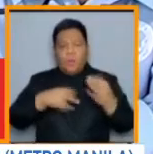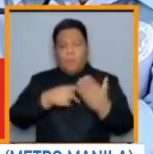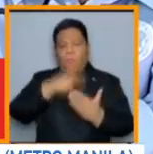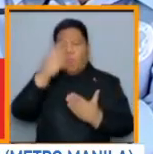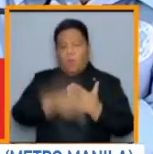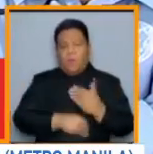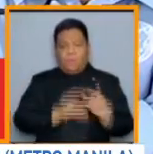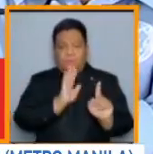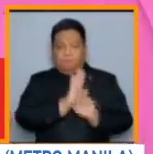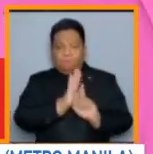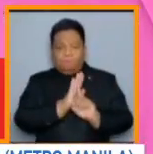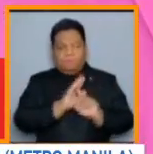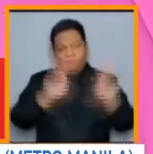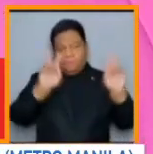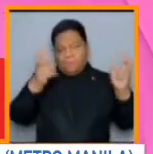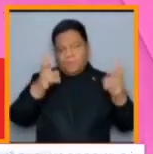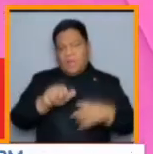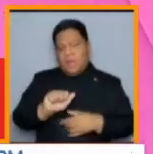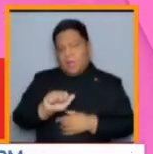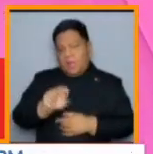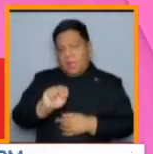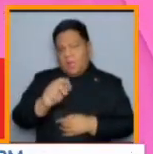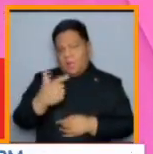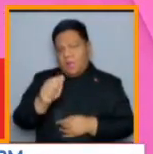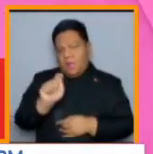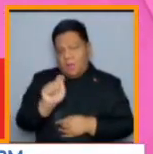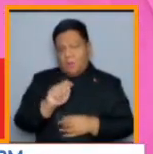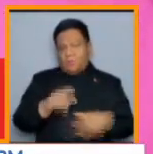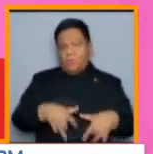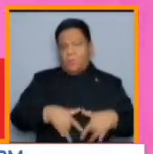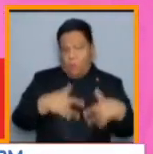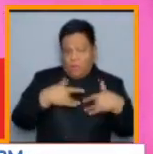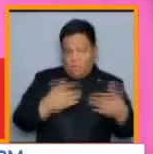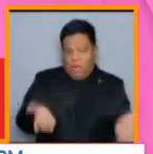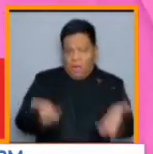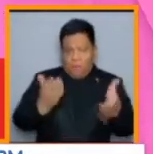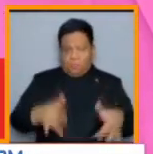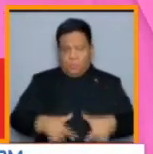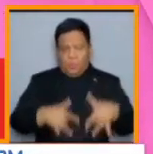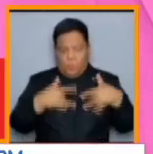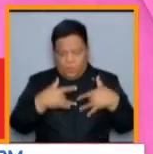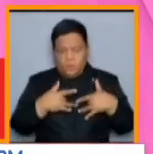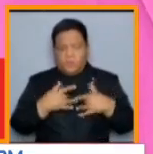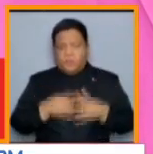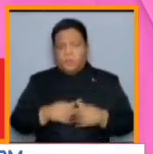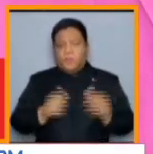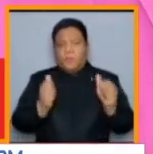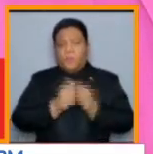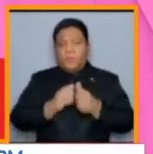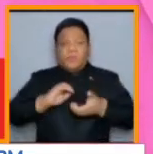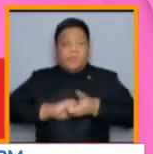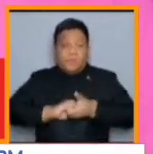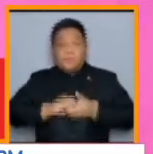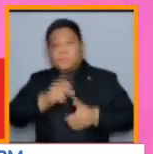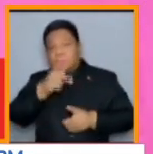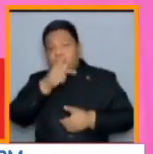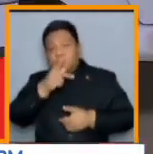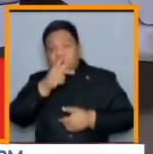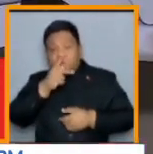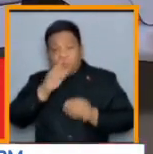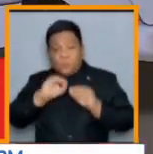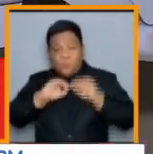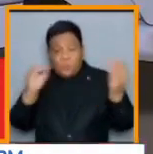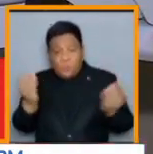sa mahigit 600,000 na pamilyang Pilipino. Katuwang ang private sector, tinutugunan daw ng programa ang food security and